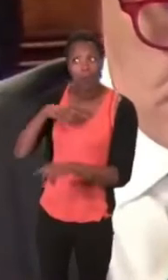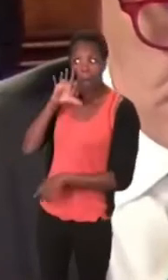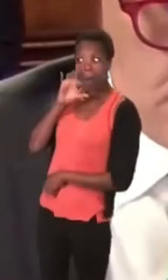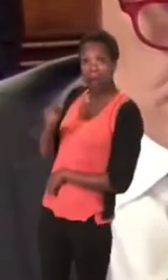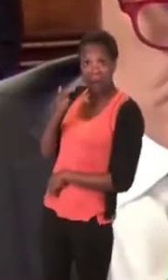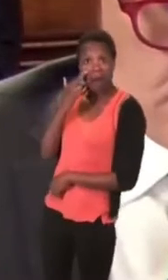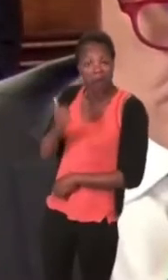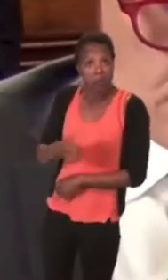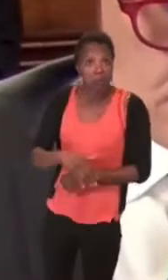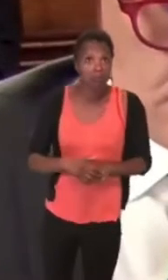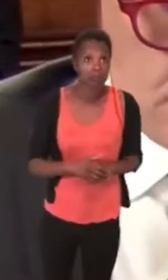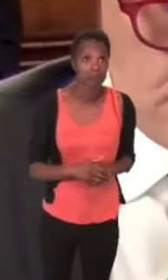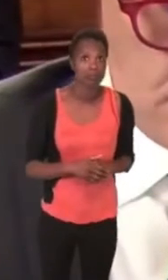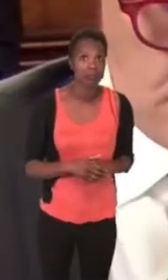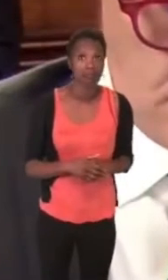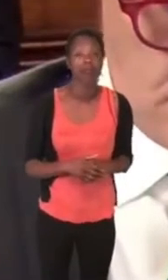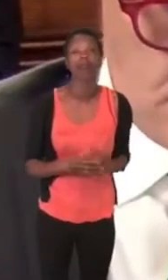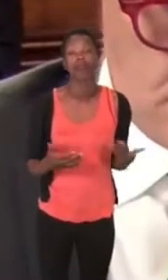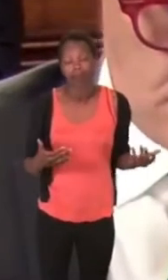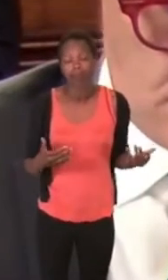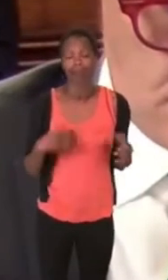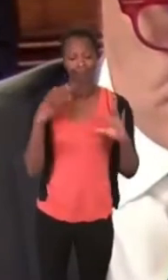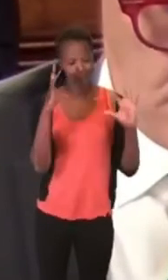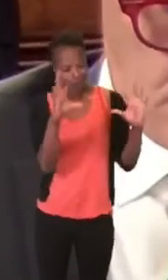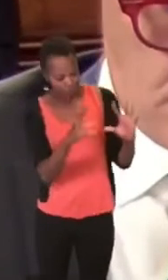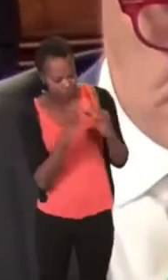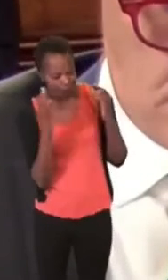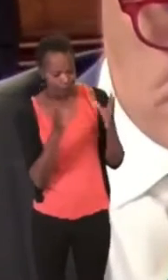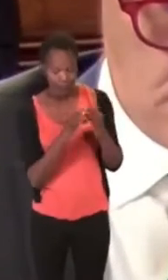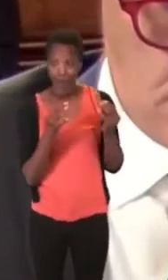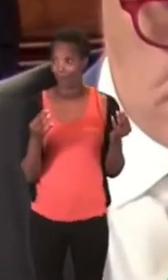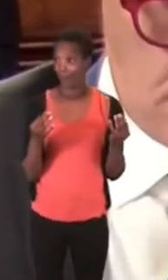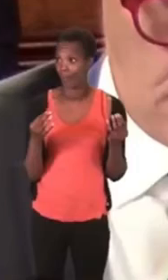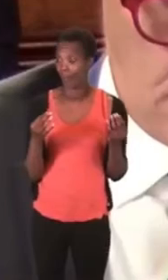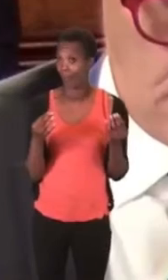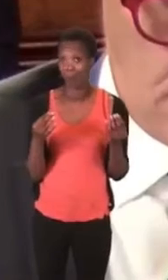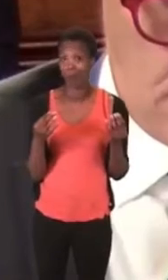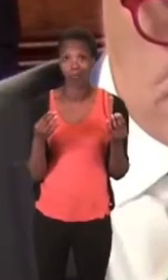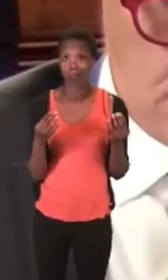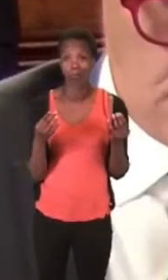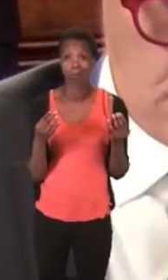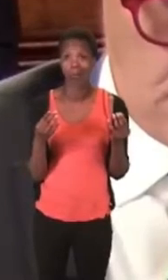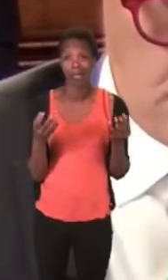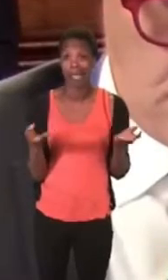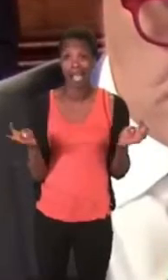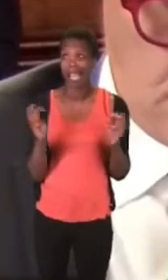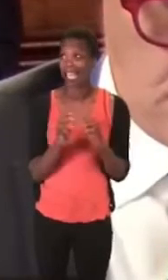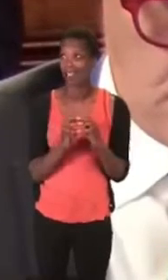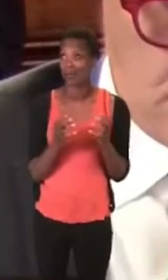d'autres, qui ont expliqué que ce à quoi ils avaient assisté relevait du débroussaillage.